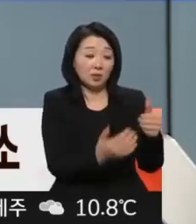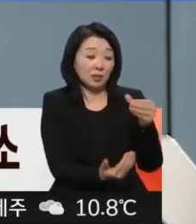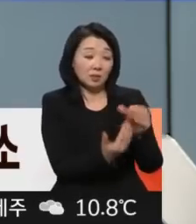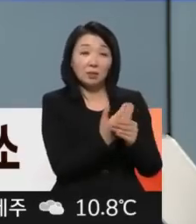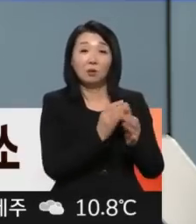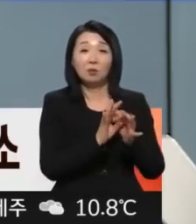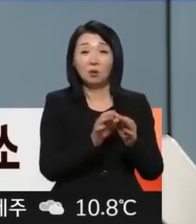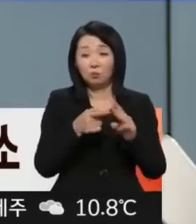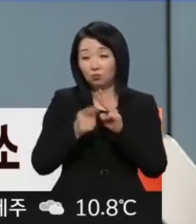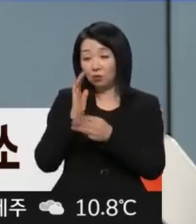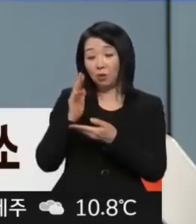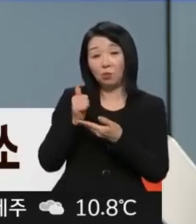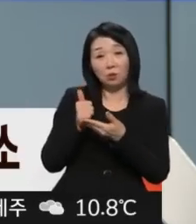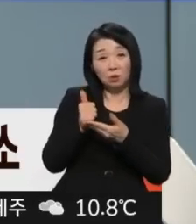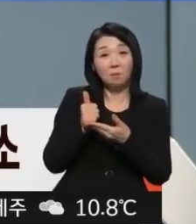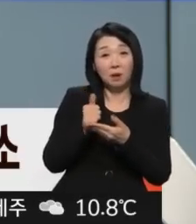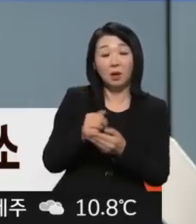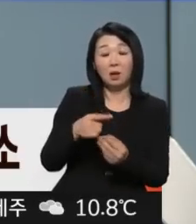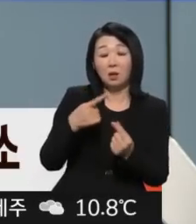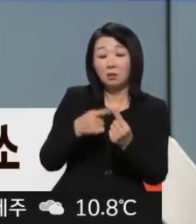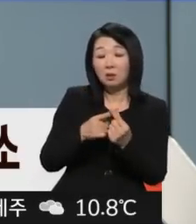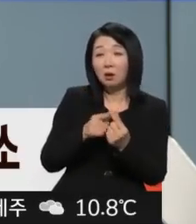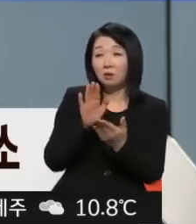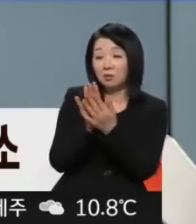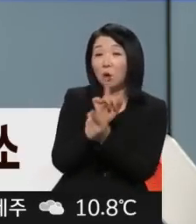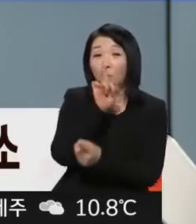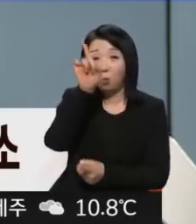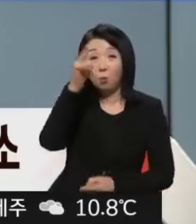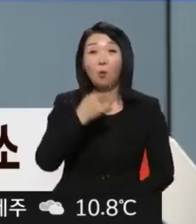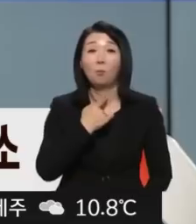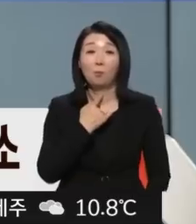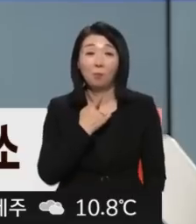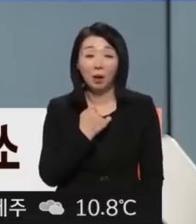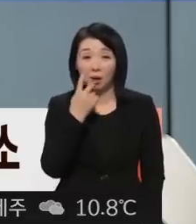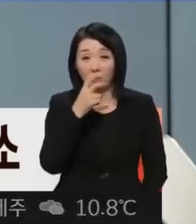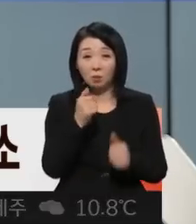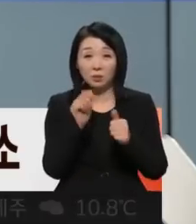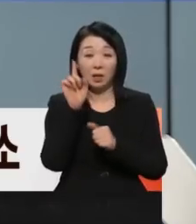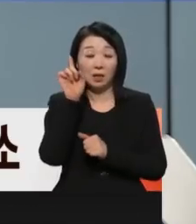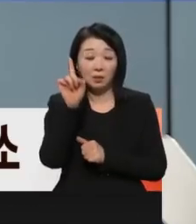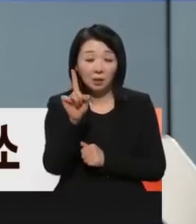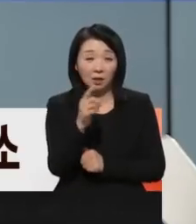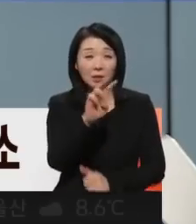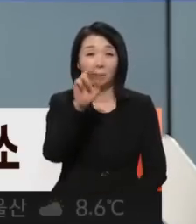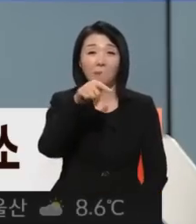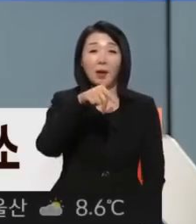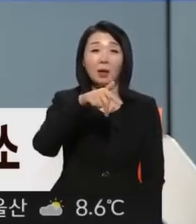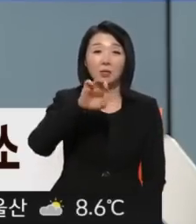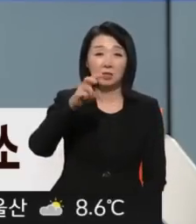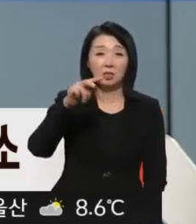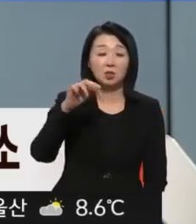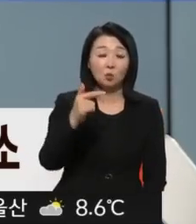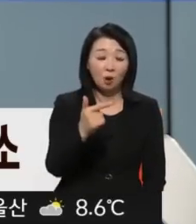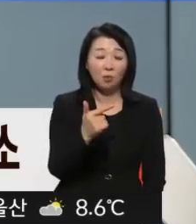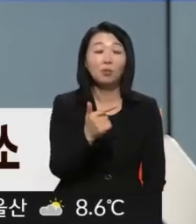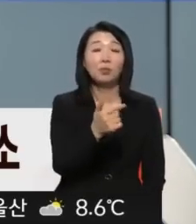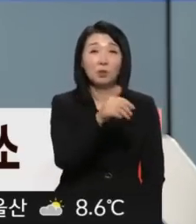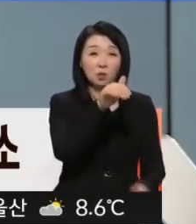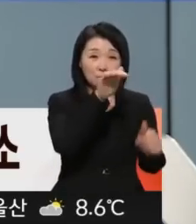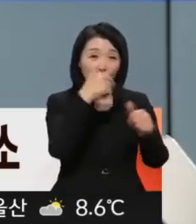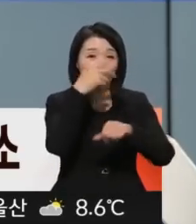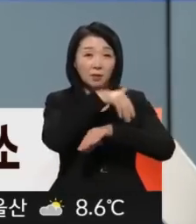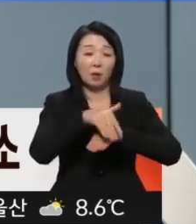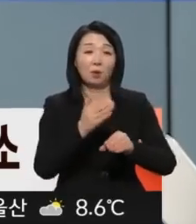관련해서 문재인 전 대통령에게 첫 대면 보고를 하기도 했죠. 검찰은 내일은 박재원 전 국정원장을 소환 조사할